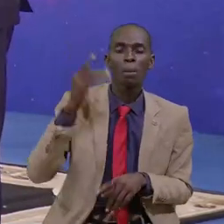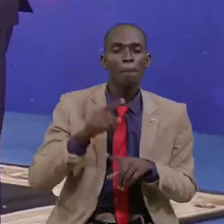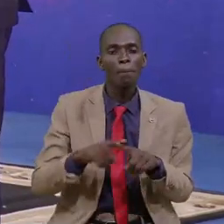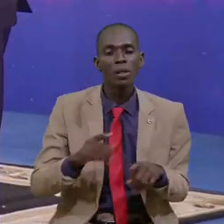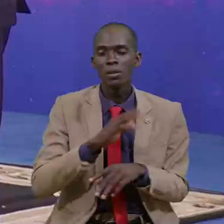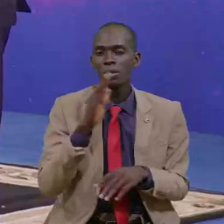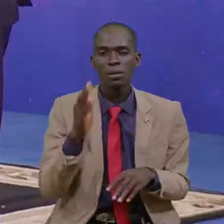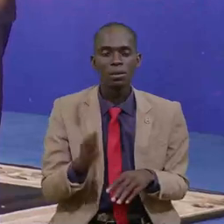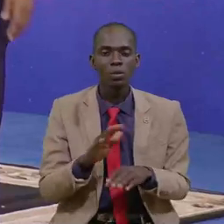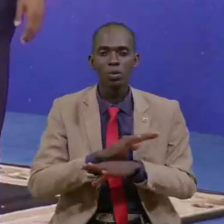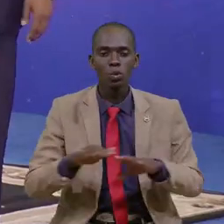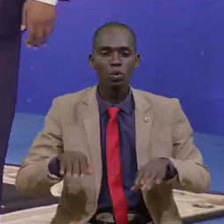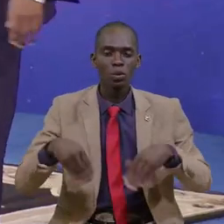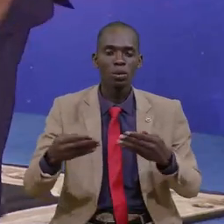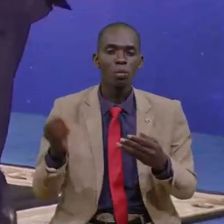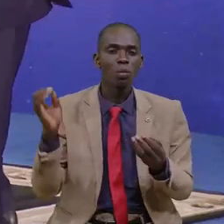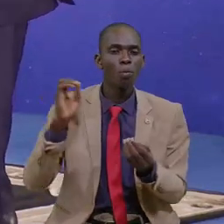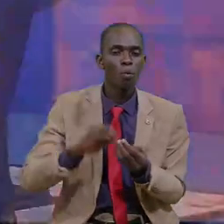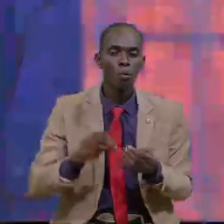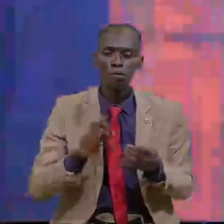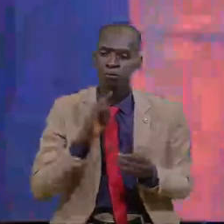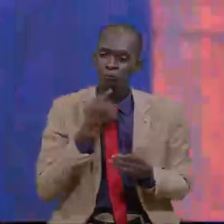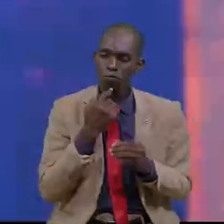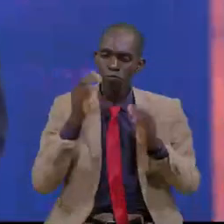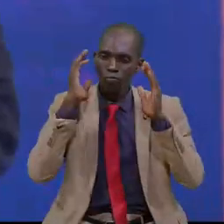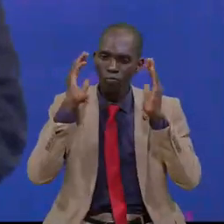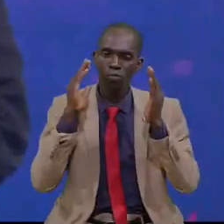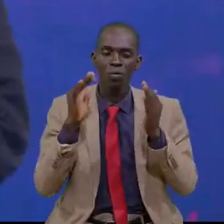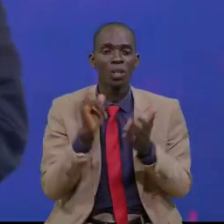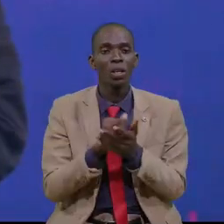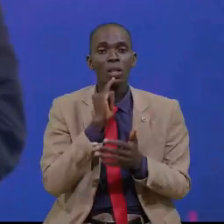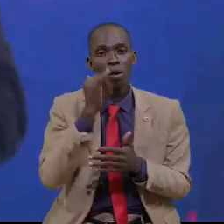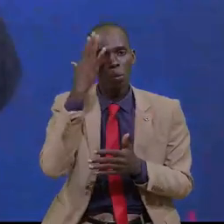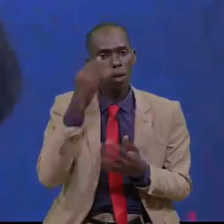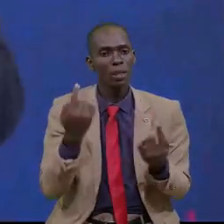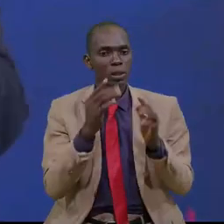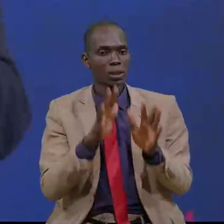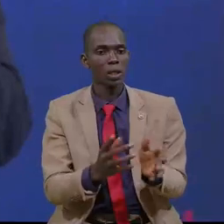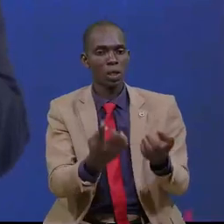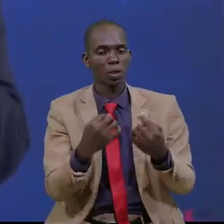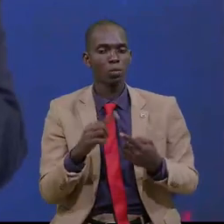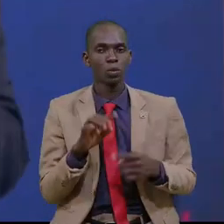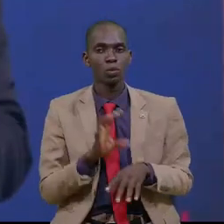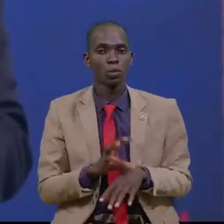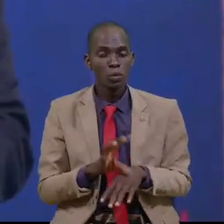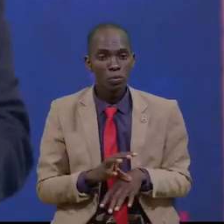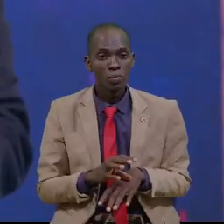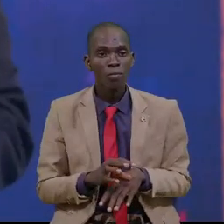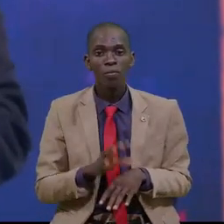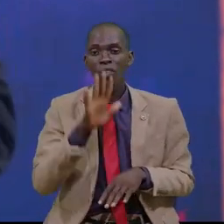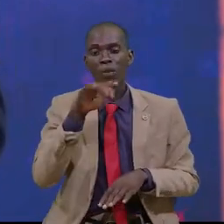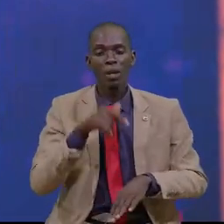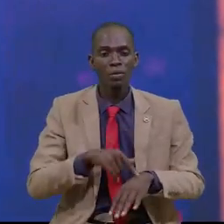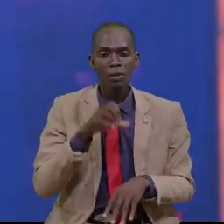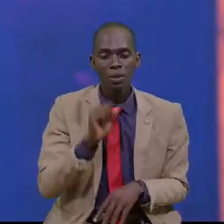mais ils ne prêtent pas attention. Voilà pourquoi les pécheurs viennent à l'église 5 fois,